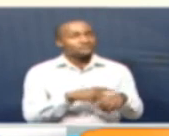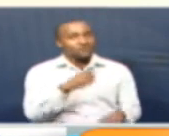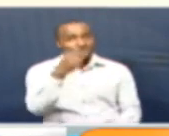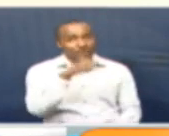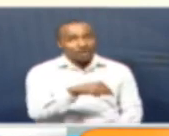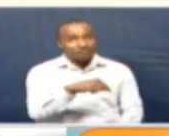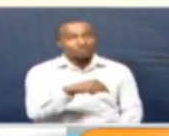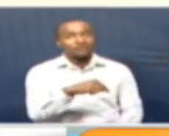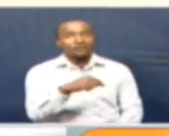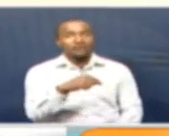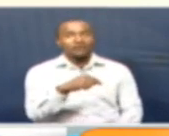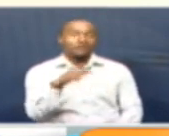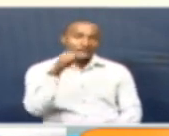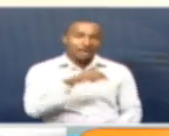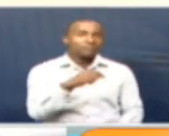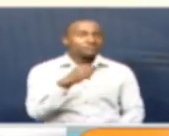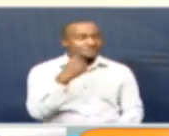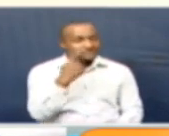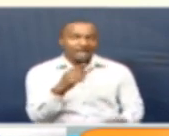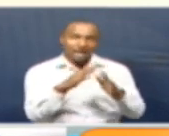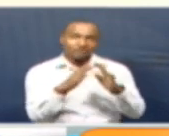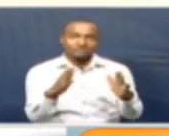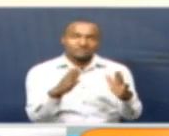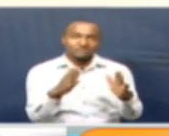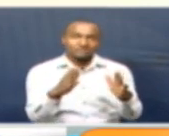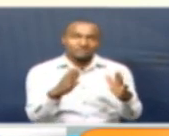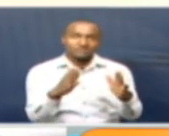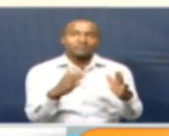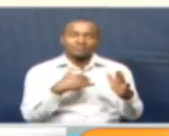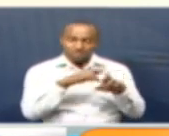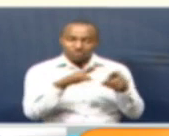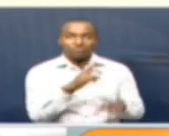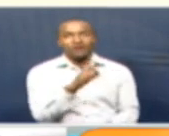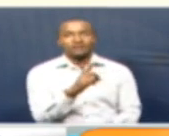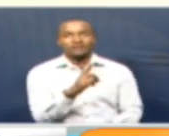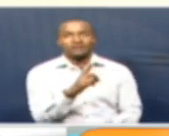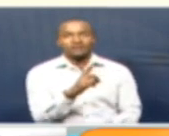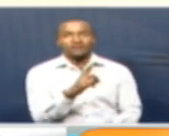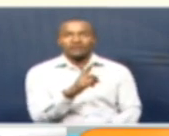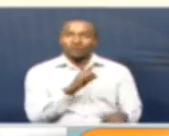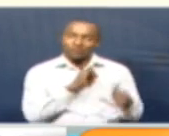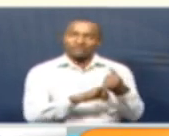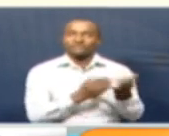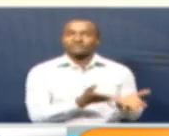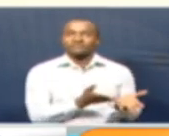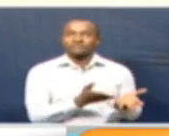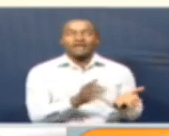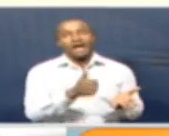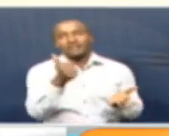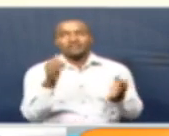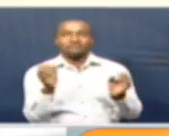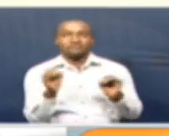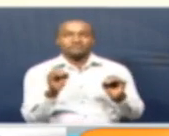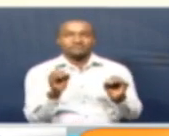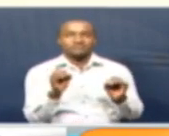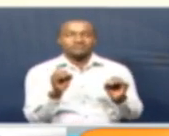umekuja kunitembelea, unaona ile hali ambayo ninayo. Hali ni hichi chumba kimoja tu na msichana wako. Sina mali pengine, kwa sababu